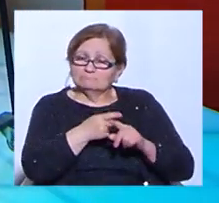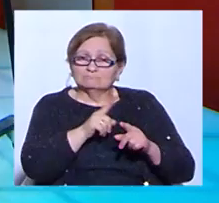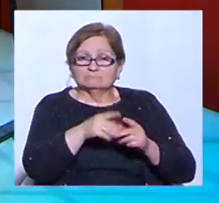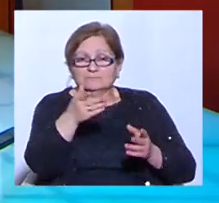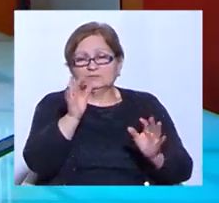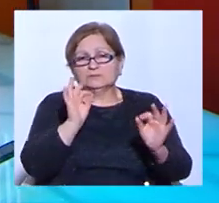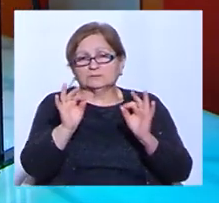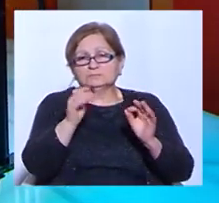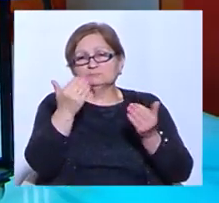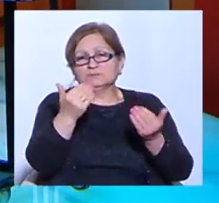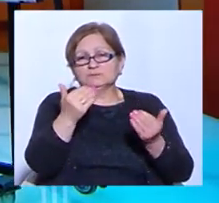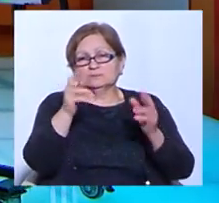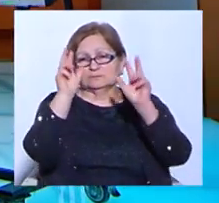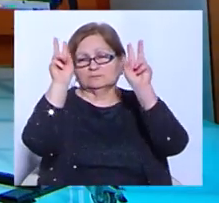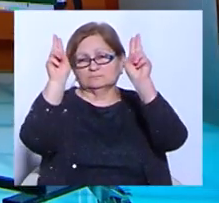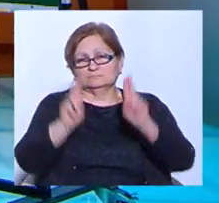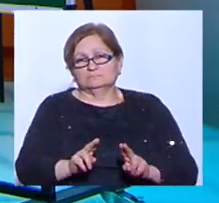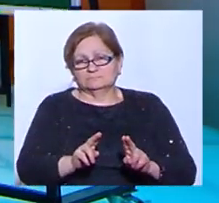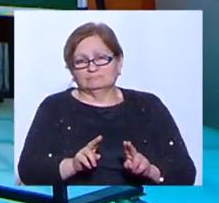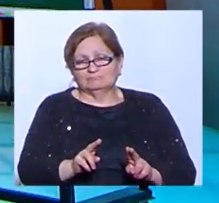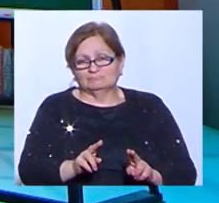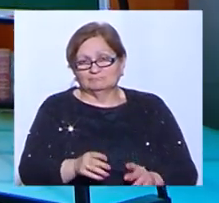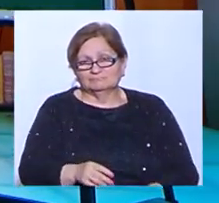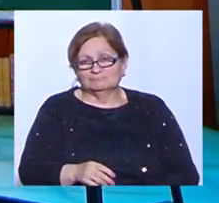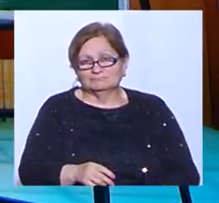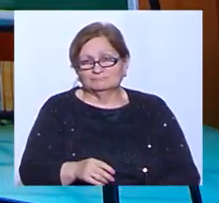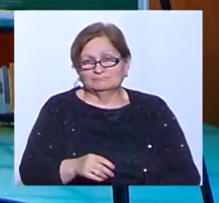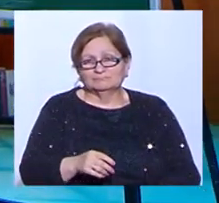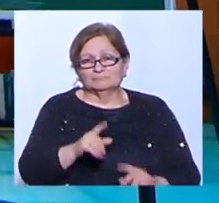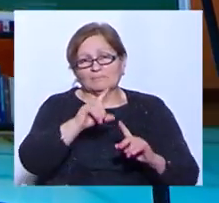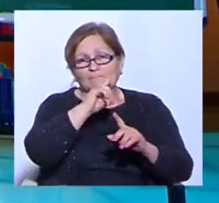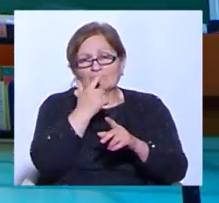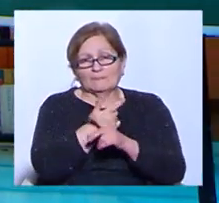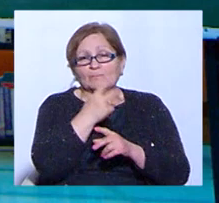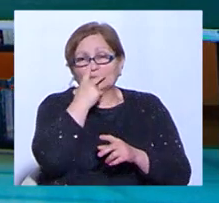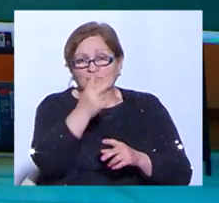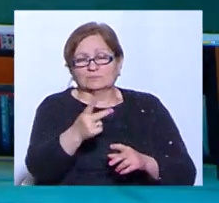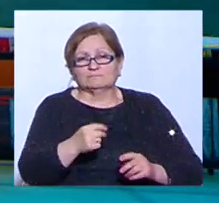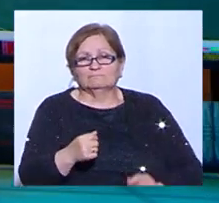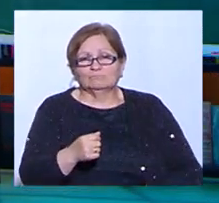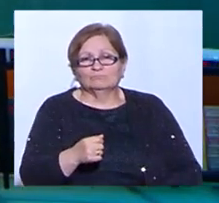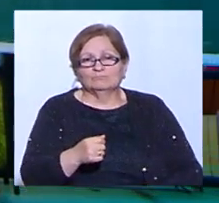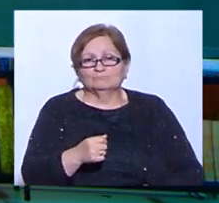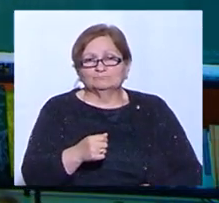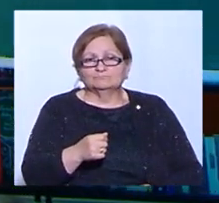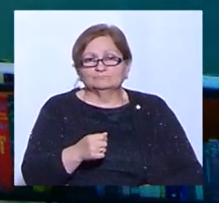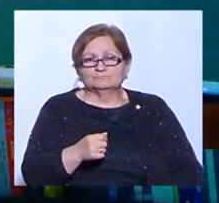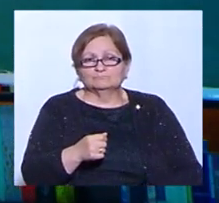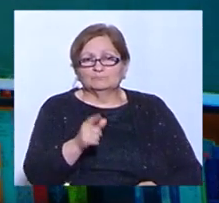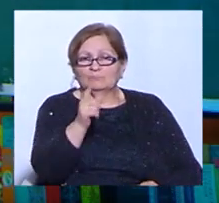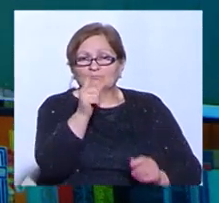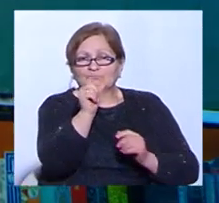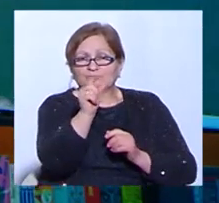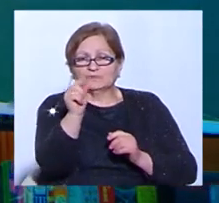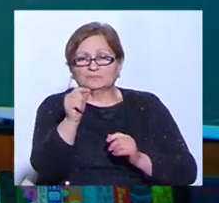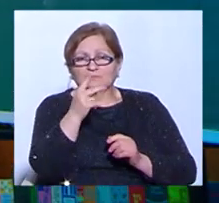კანონზომიერება, ანუ ერთმა თქვათ შეიძლება ესე დაინახოს ეს კანონზომიერება. განვიხილოთ მეორე მაგალითი. მეორე დაჯგუფება